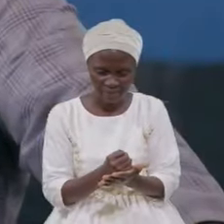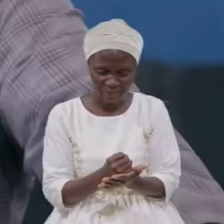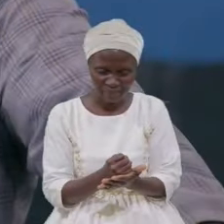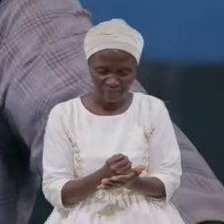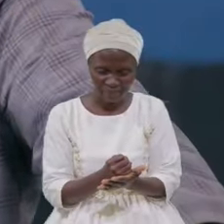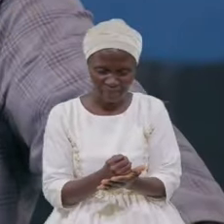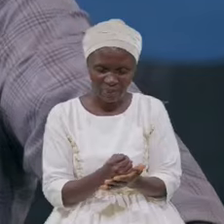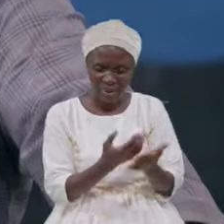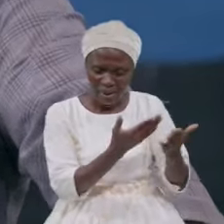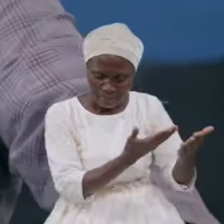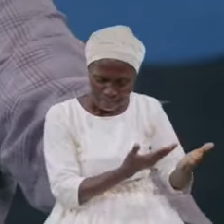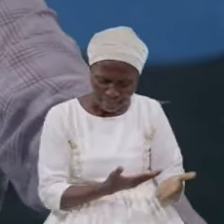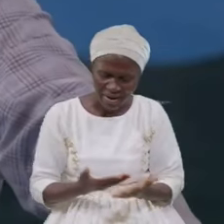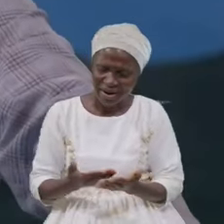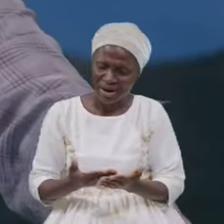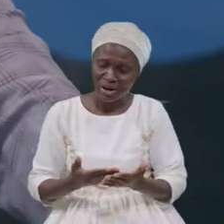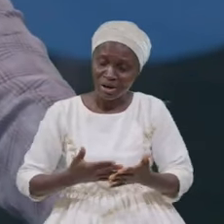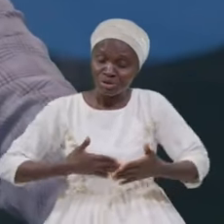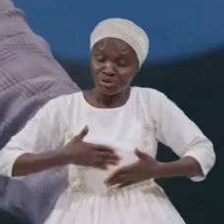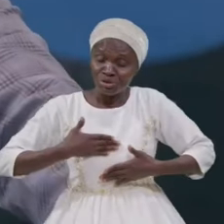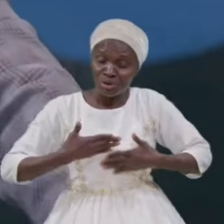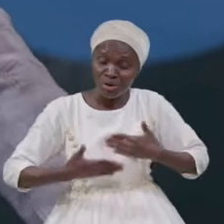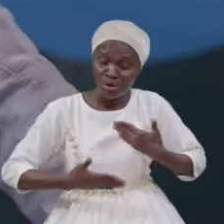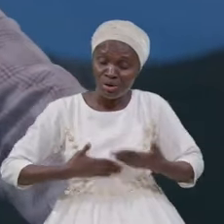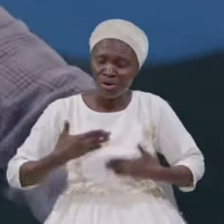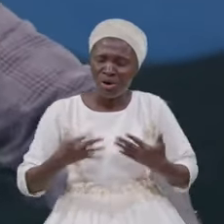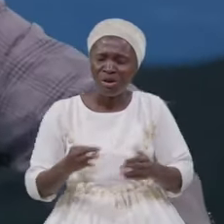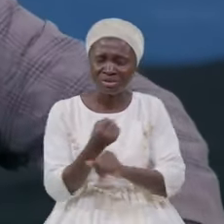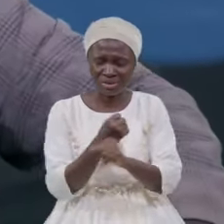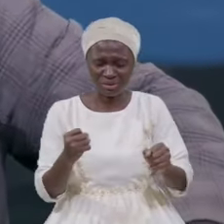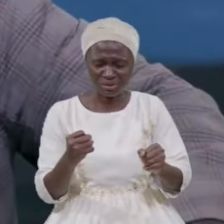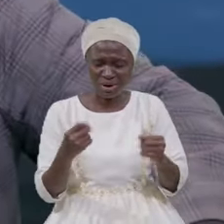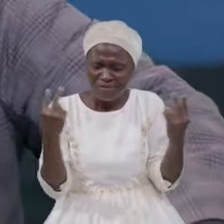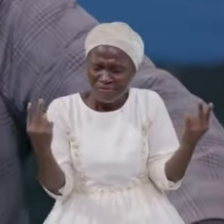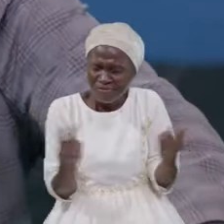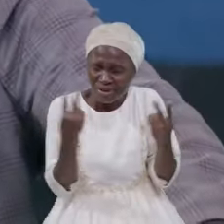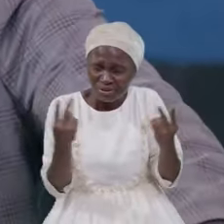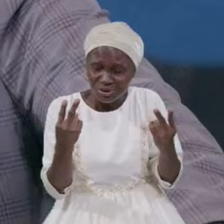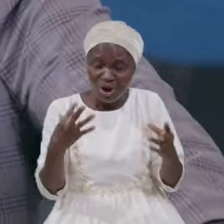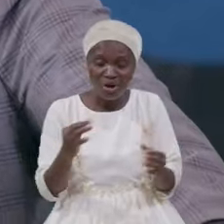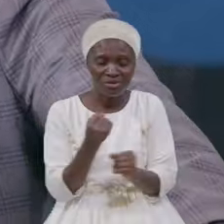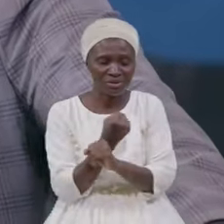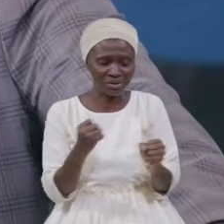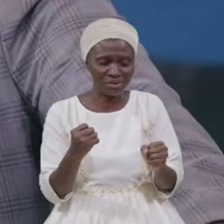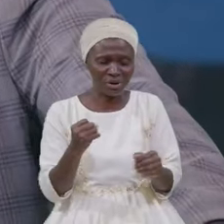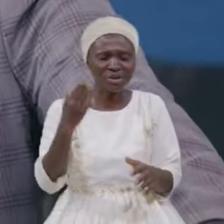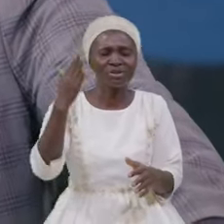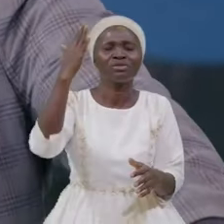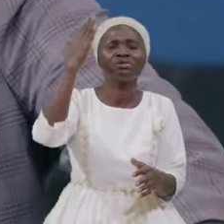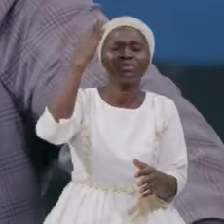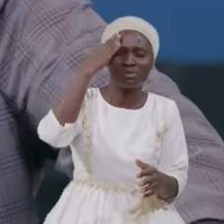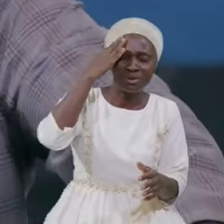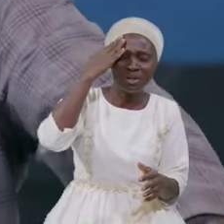Envoie la joie du salut, la victoire du salut, la connaissance du salut